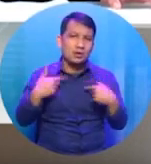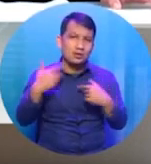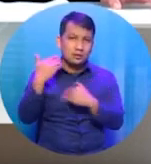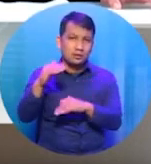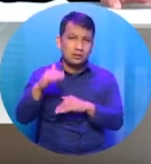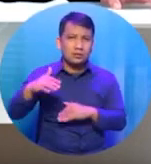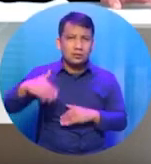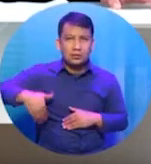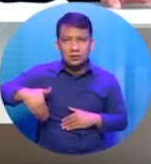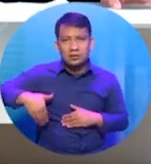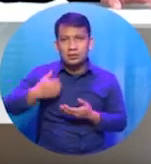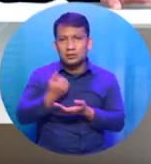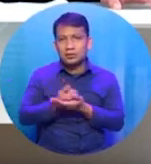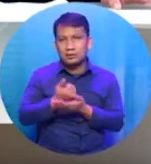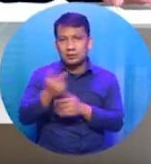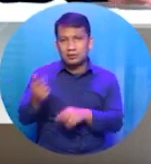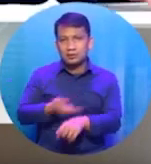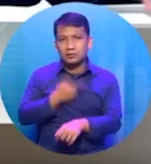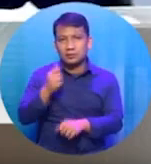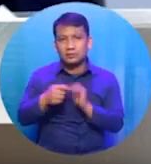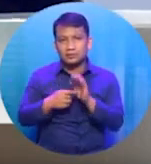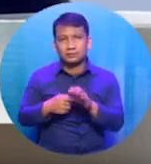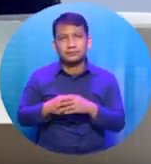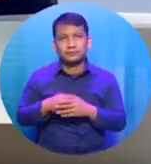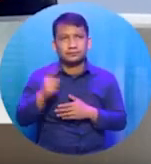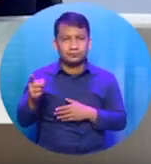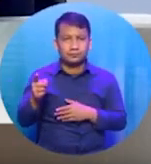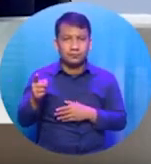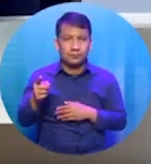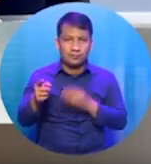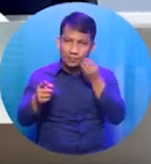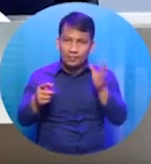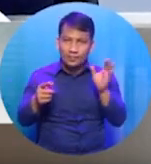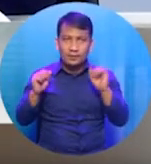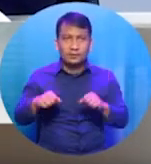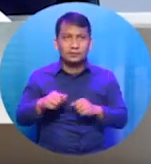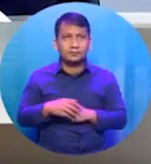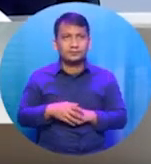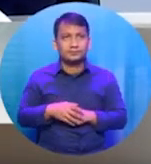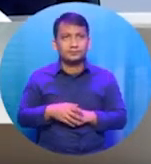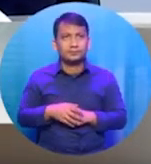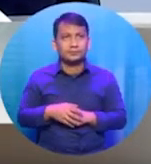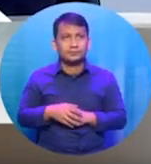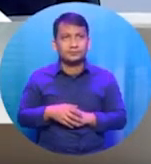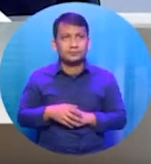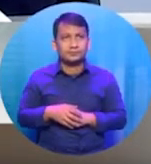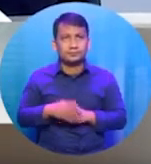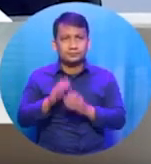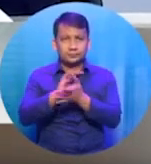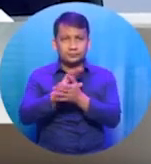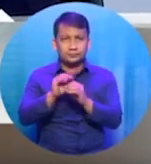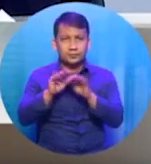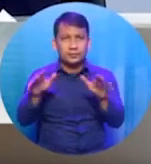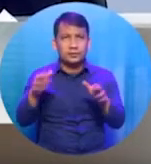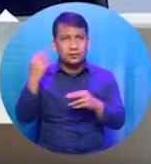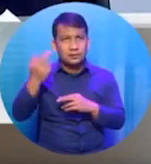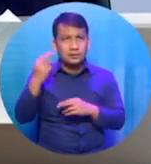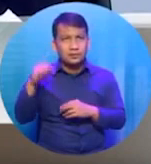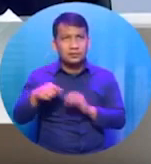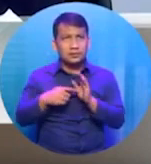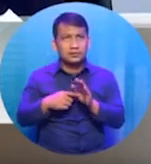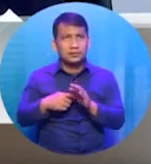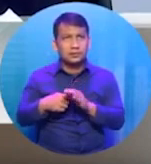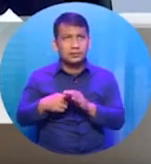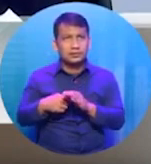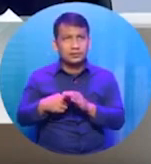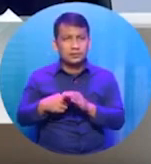po sila medyo nahihirapan po dun sa pagpapauwi. Sige ma'am, regardless kung COVID-19 or whatever reason po yan